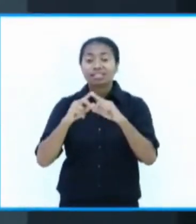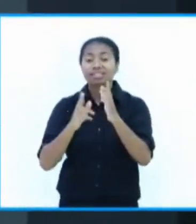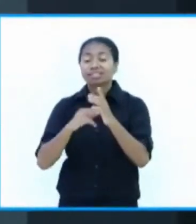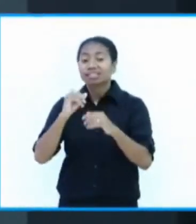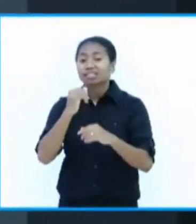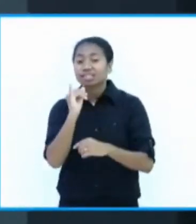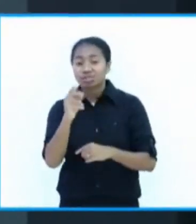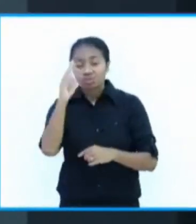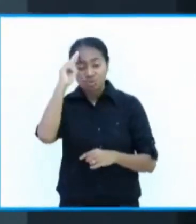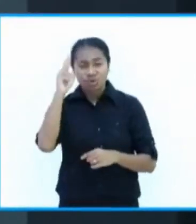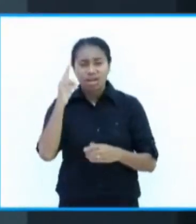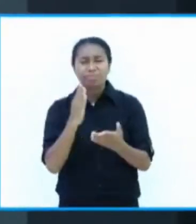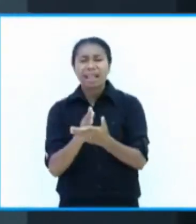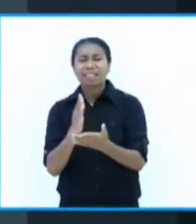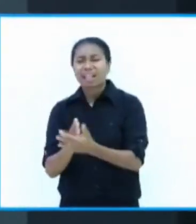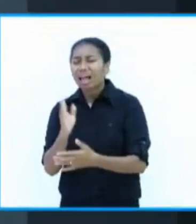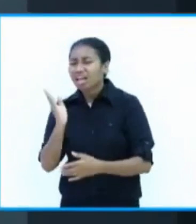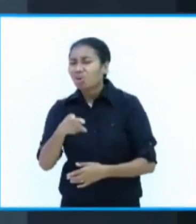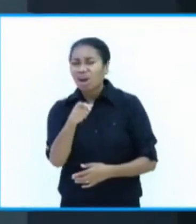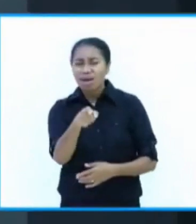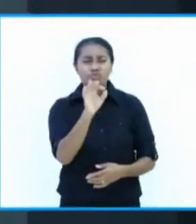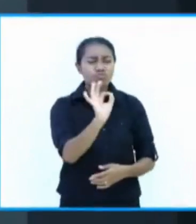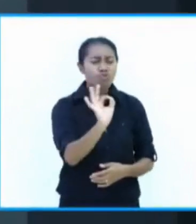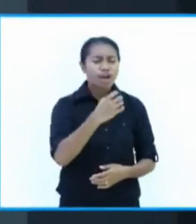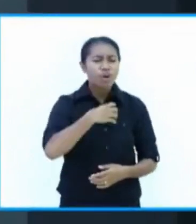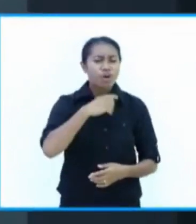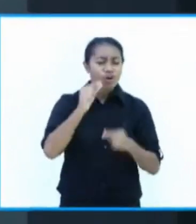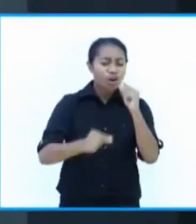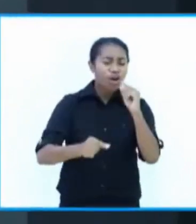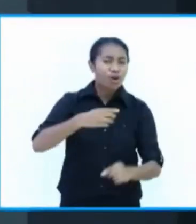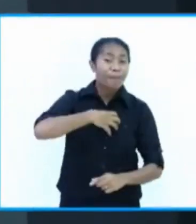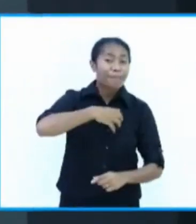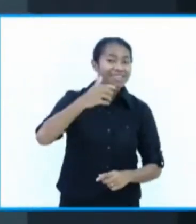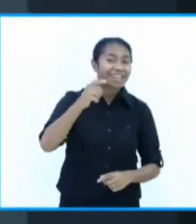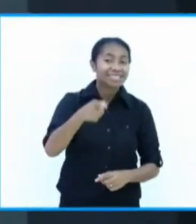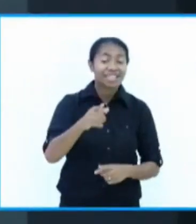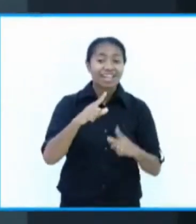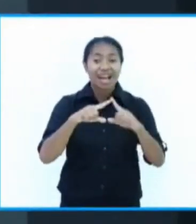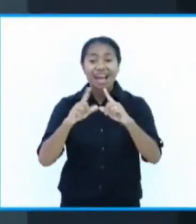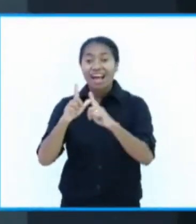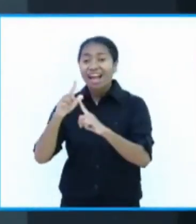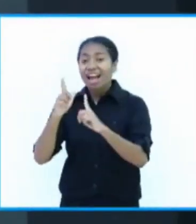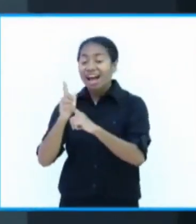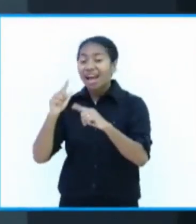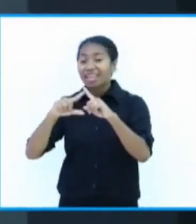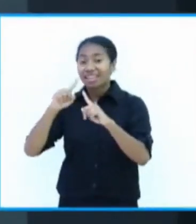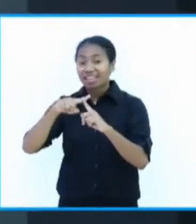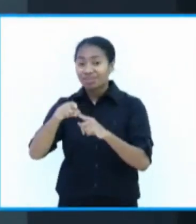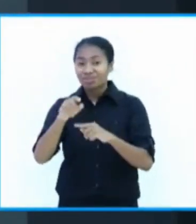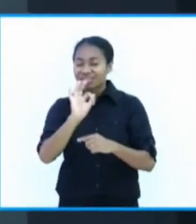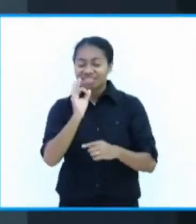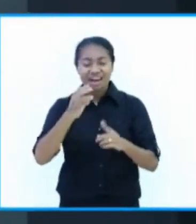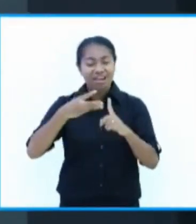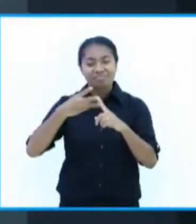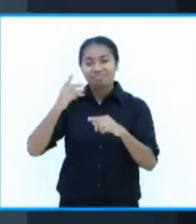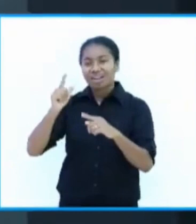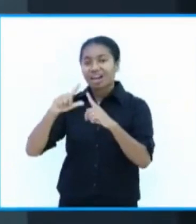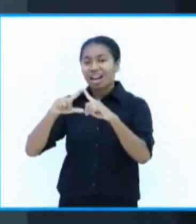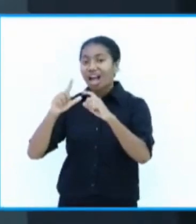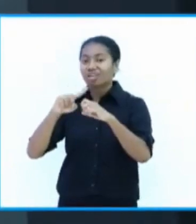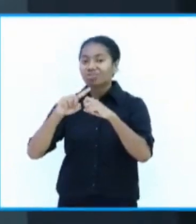memang bukan orang percaya sehingga Hai ayat itu tidak diperlakukan Bagi saudara